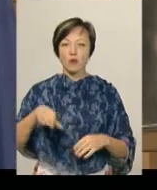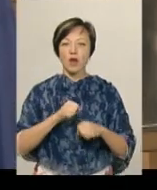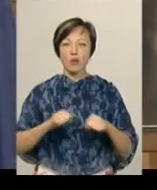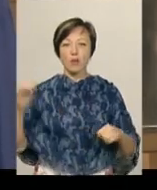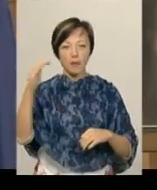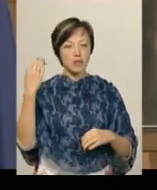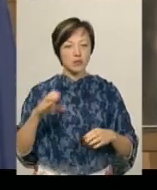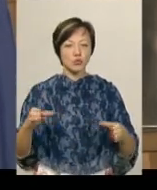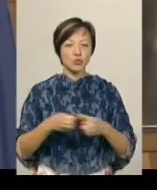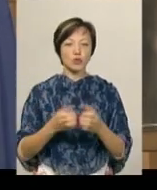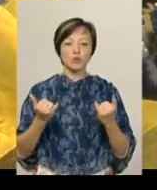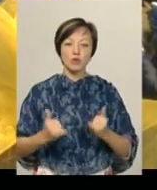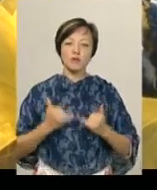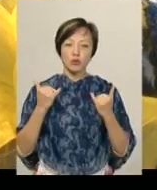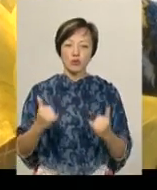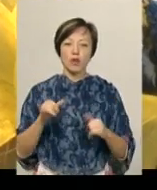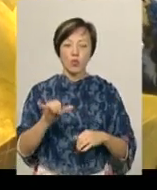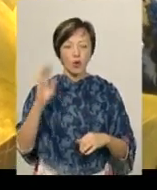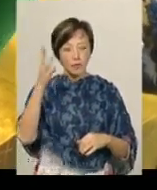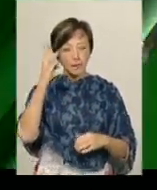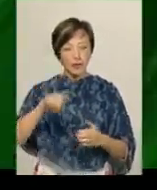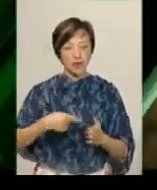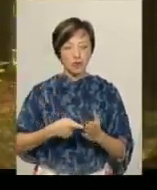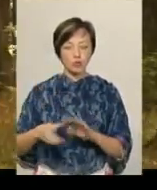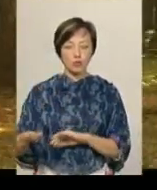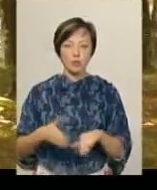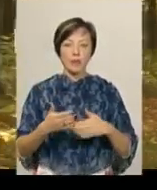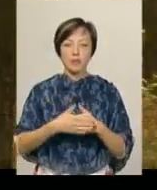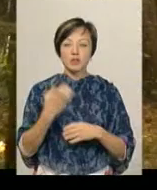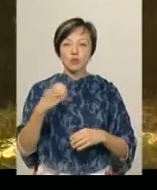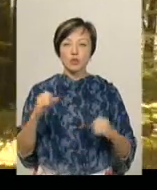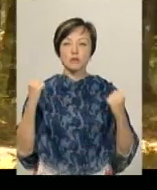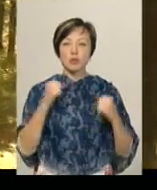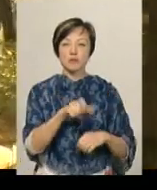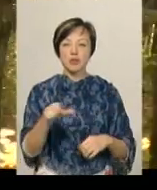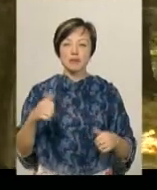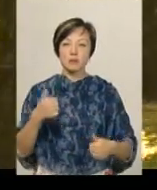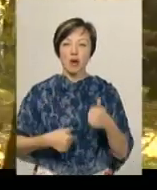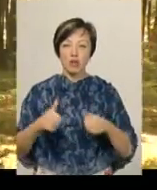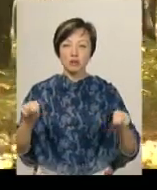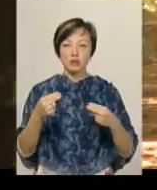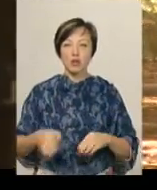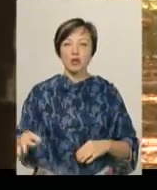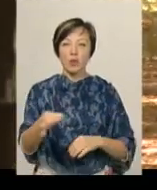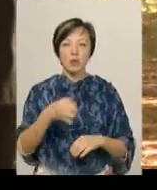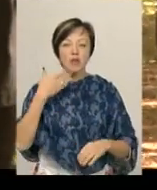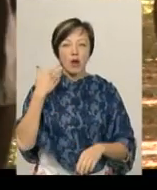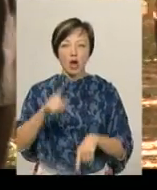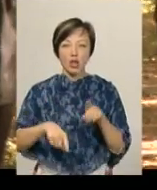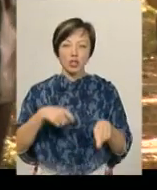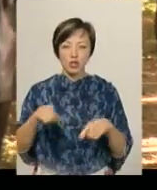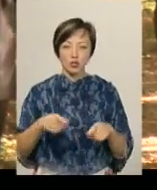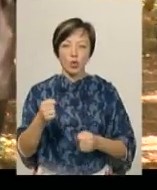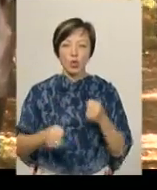героїв Небесної Сотні сьогодні вшанували у Хмельницькому. Близько сотні спортсменів змагалися на чемпіонаті області з